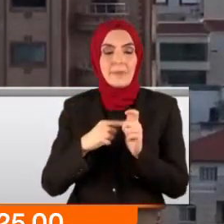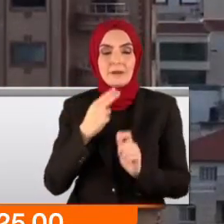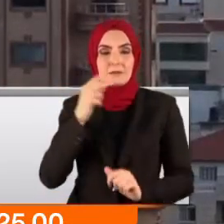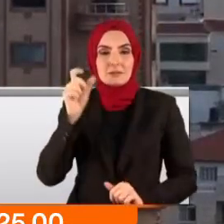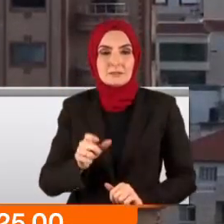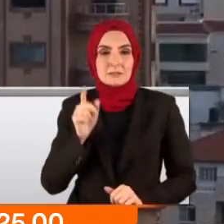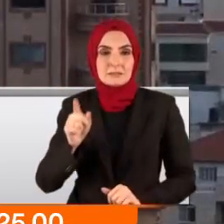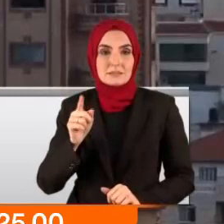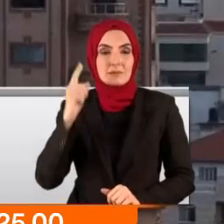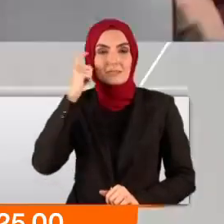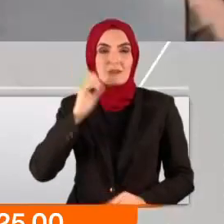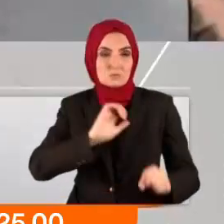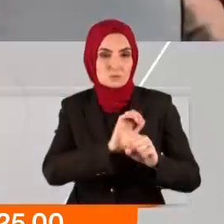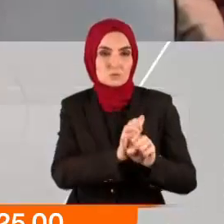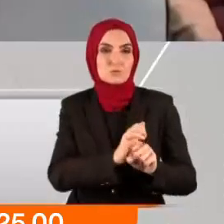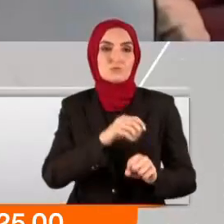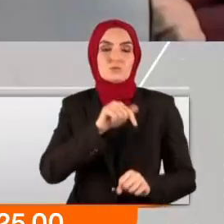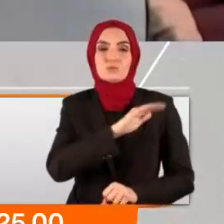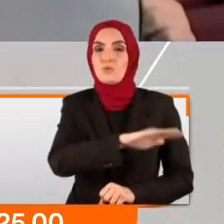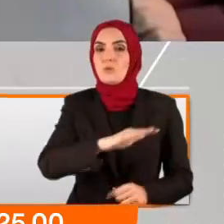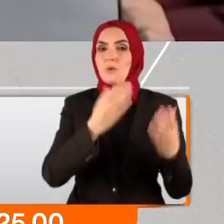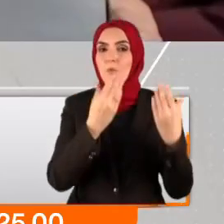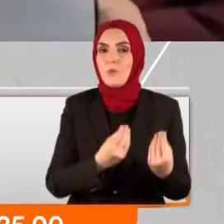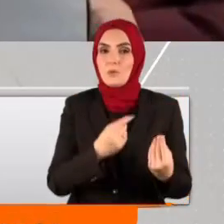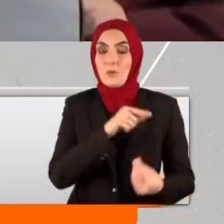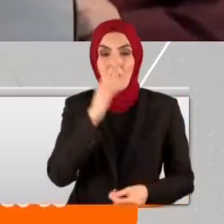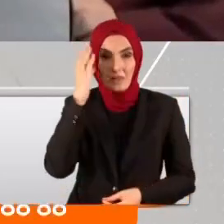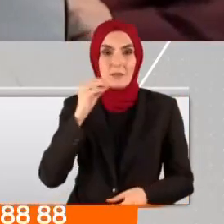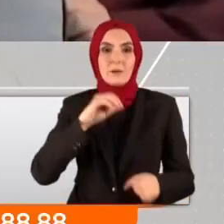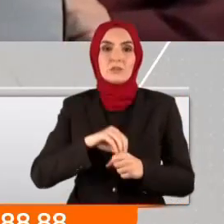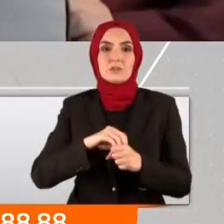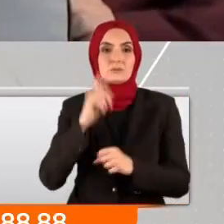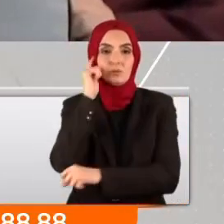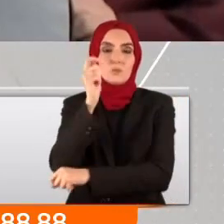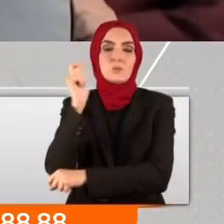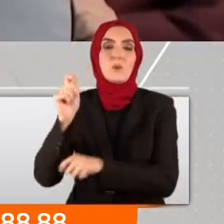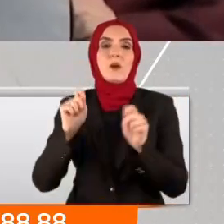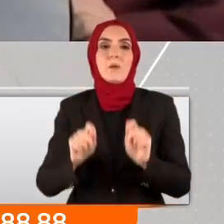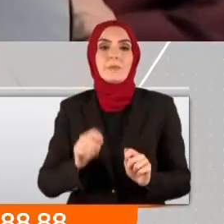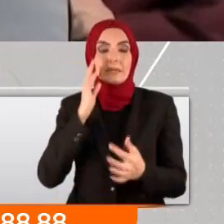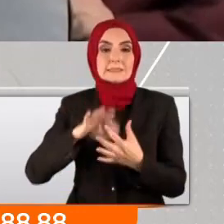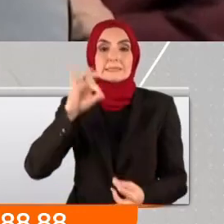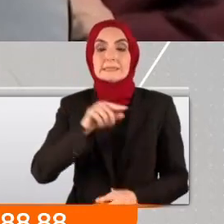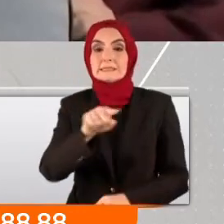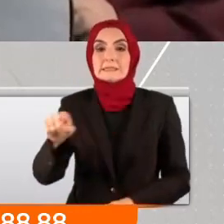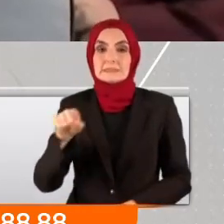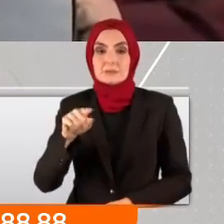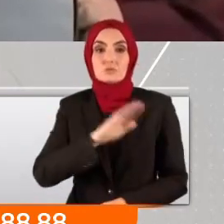düzenlenen konferansta çıktı kürsüye. İnsanlık çocuklara çevrilmiş namluların